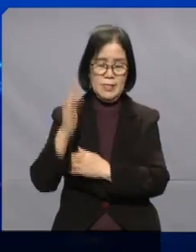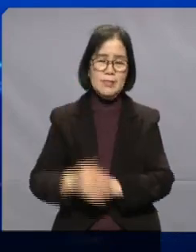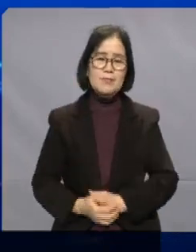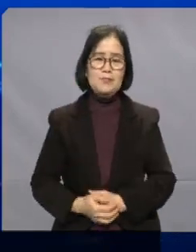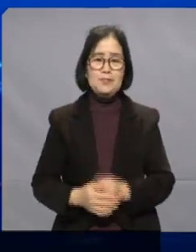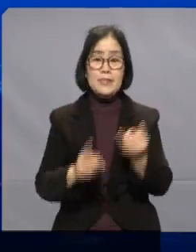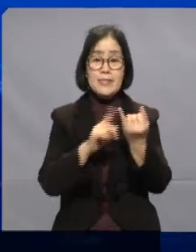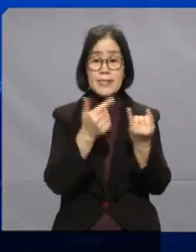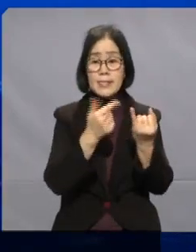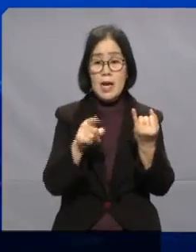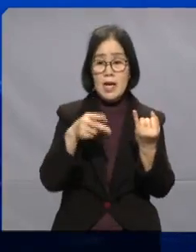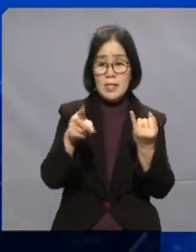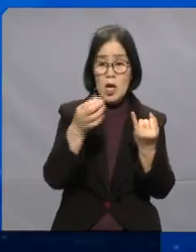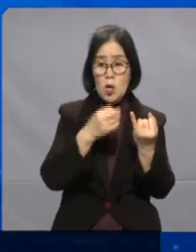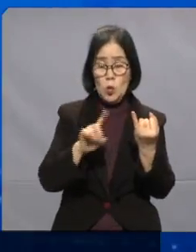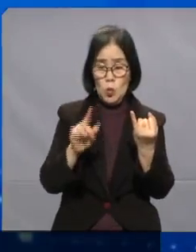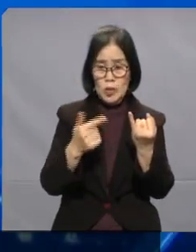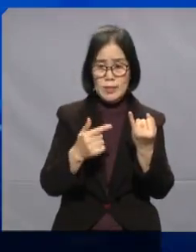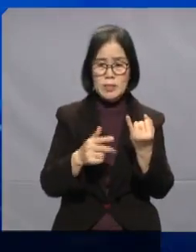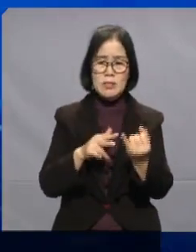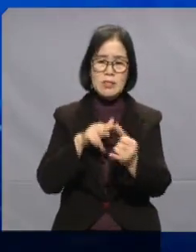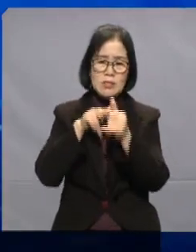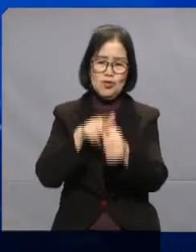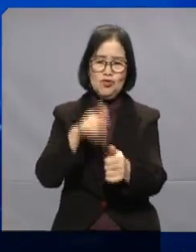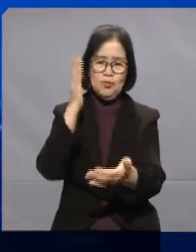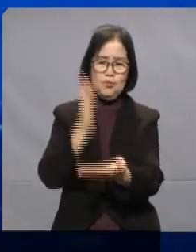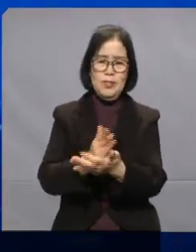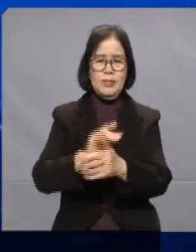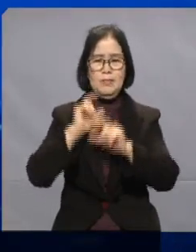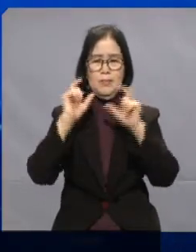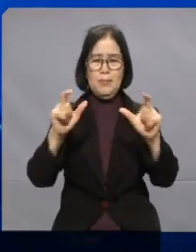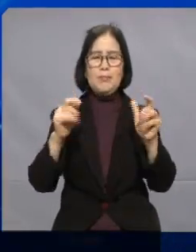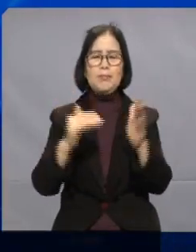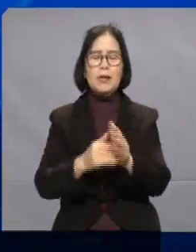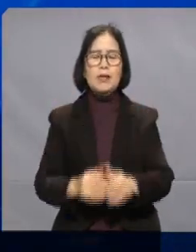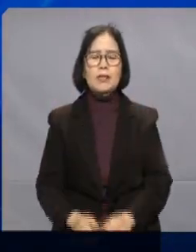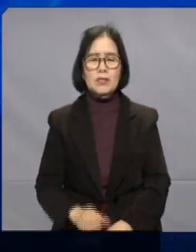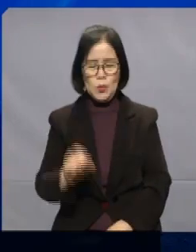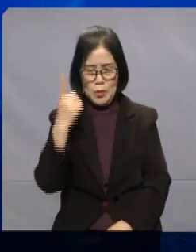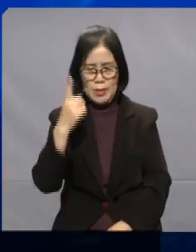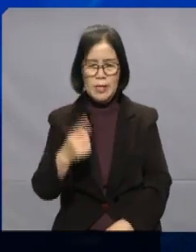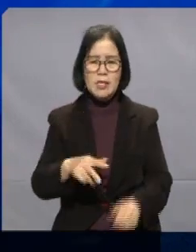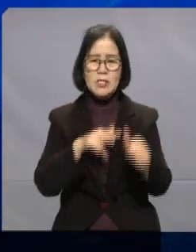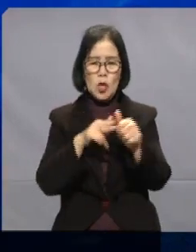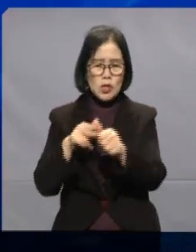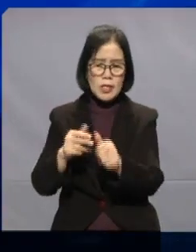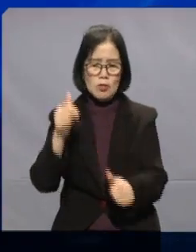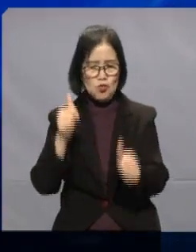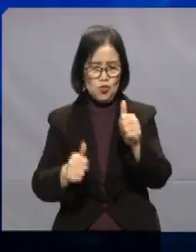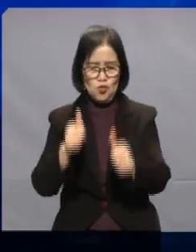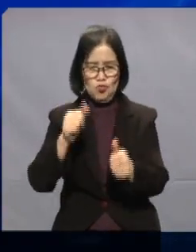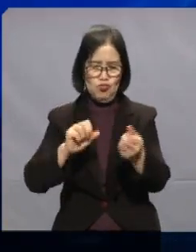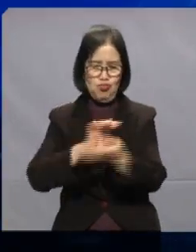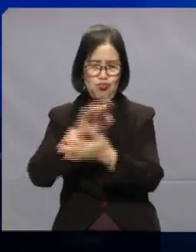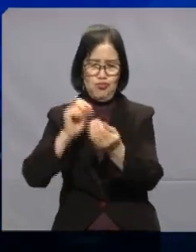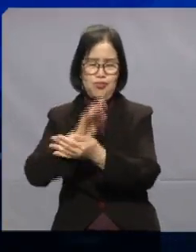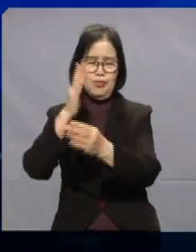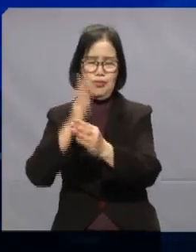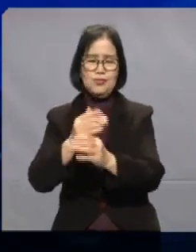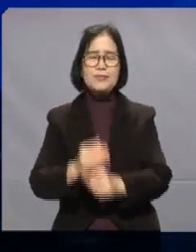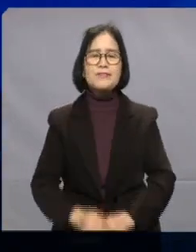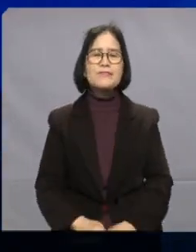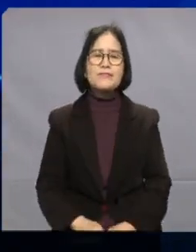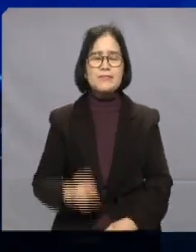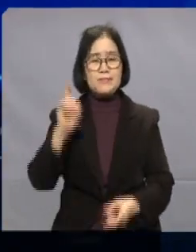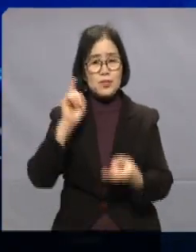나경원 선 의원이죠 전당대회 불출마를 선언했습니다 이로 인해서 단권 경쟁 구도가 요동치고 있는데요 자